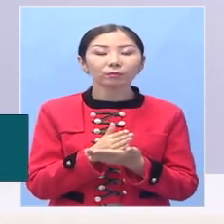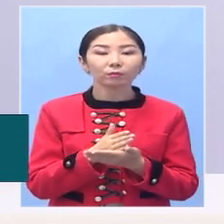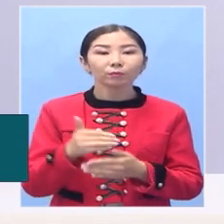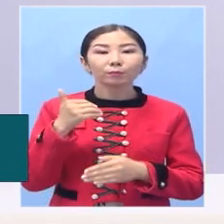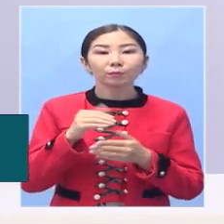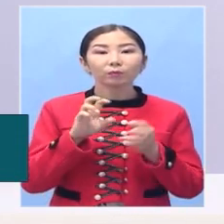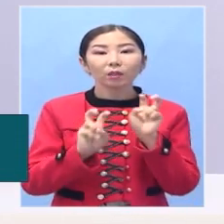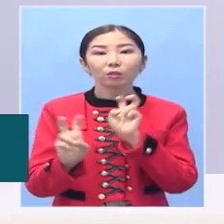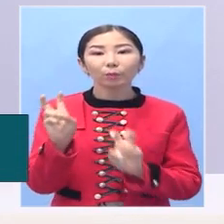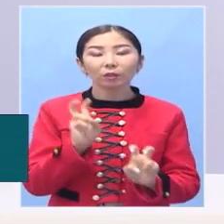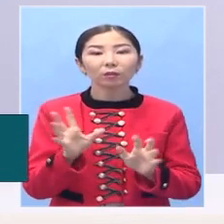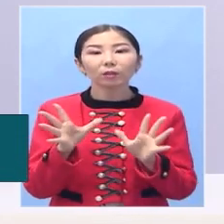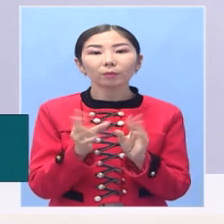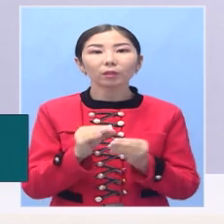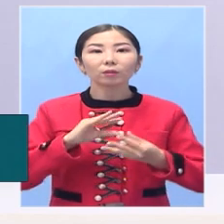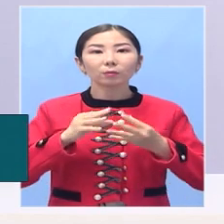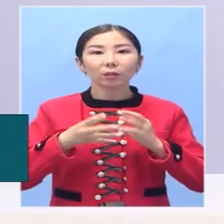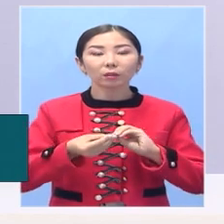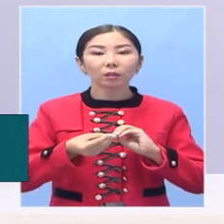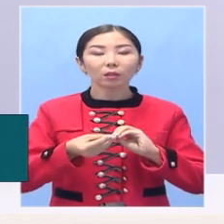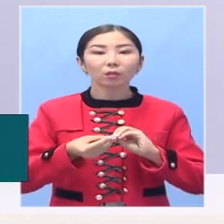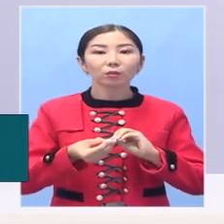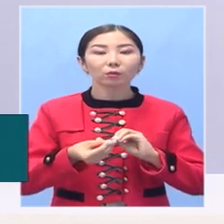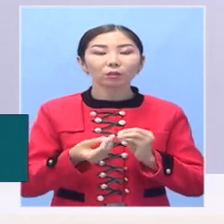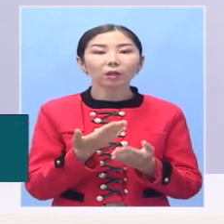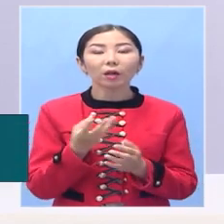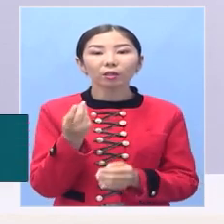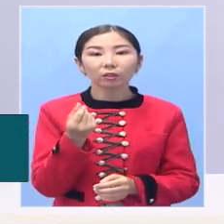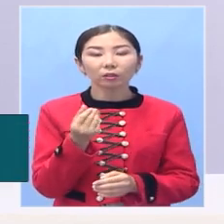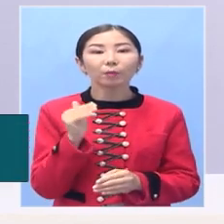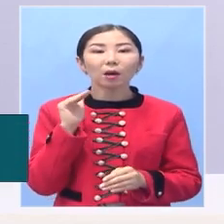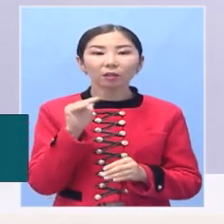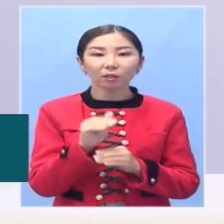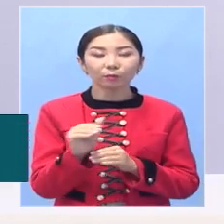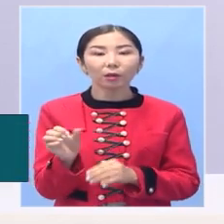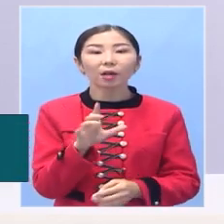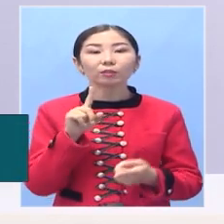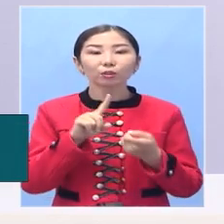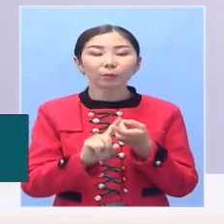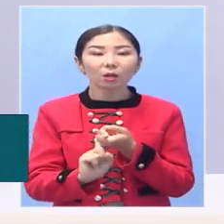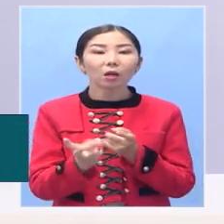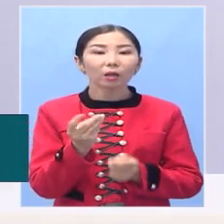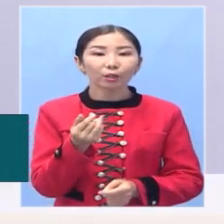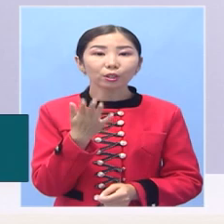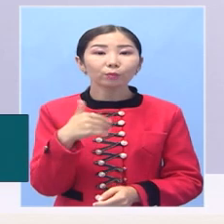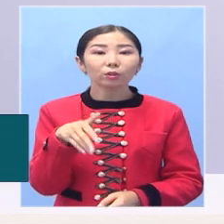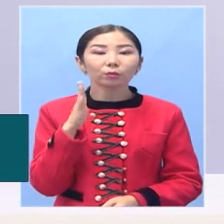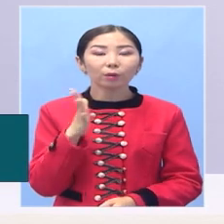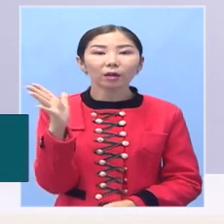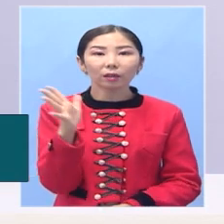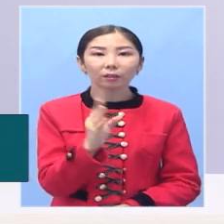қорытындысын алып, барлығы дайын тұр. Енді жаңағы сол қаражатқа келіп тіреледі барлығы да. Қаражат болатын болса, олардың барлығы